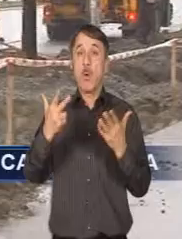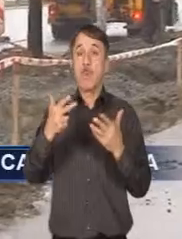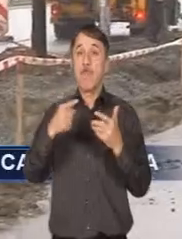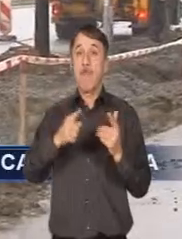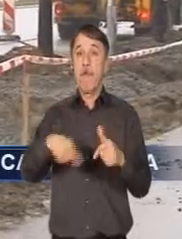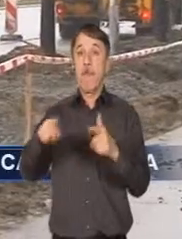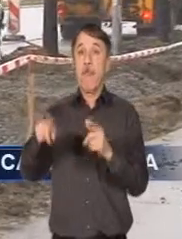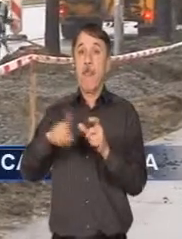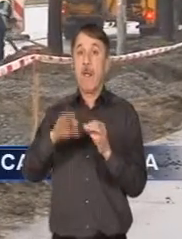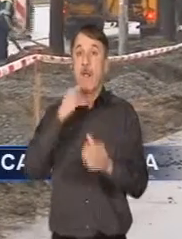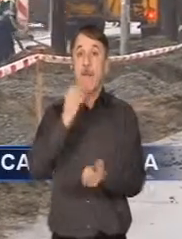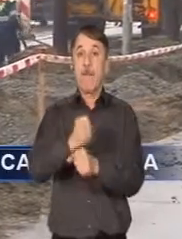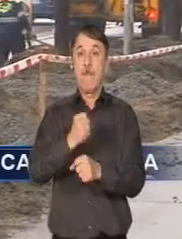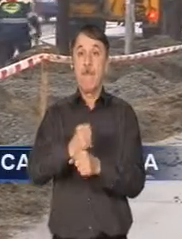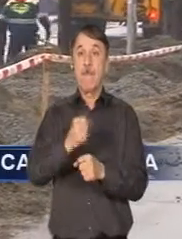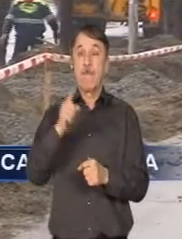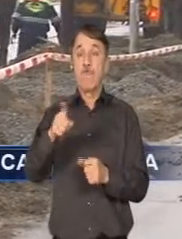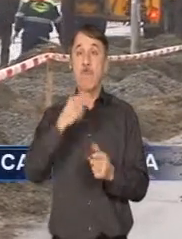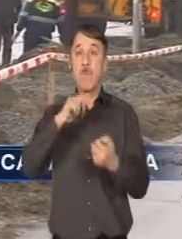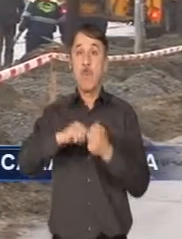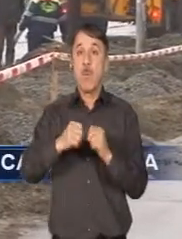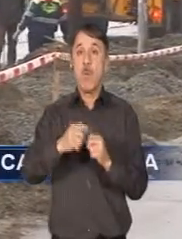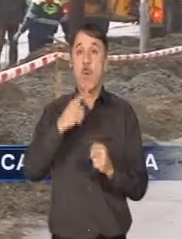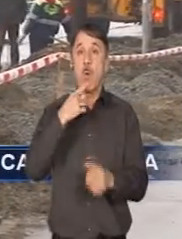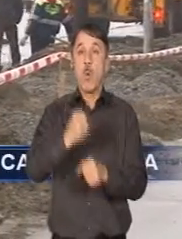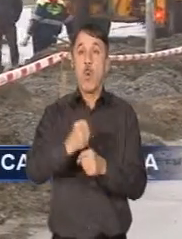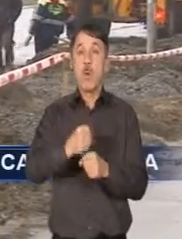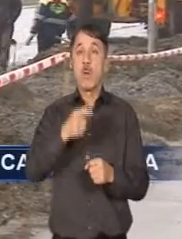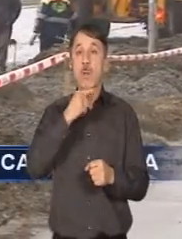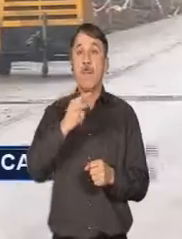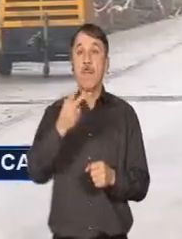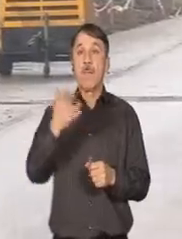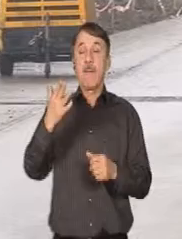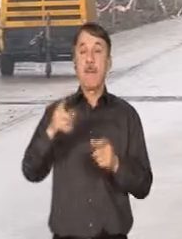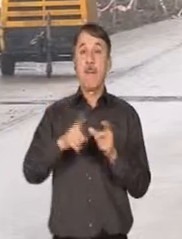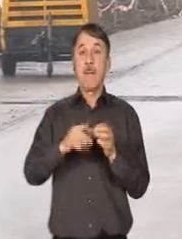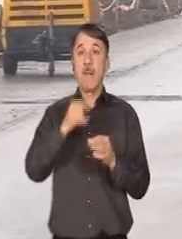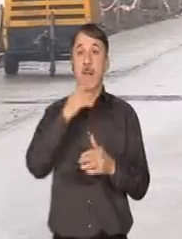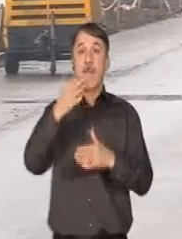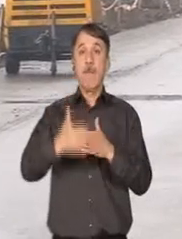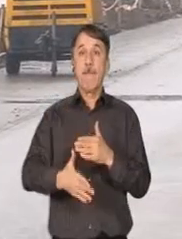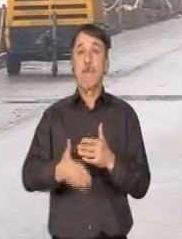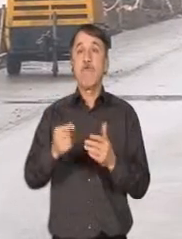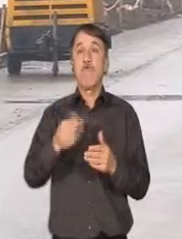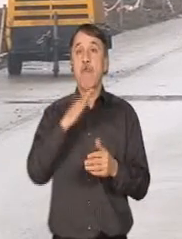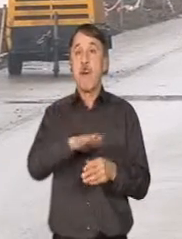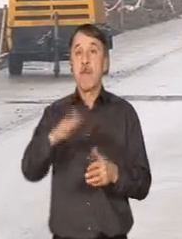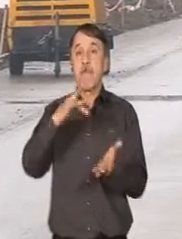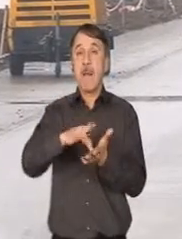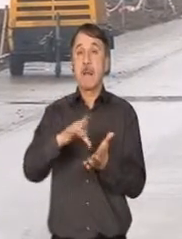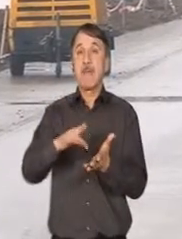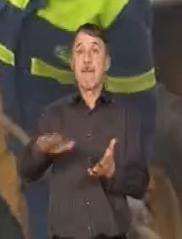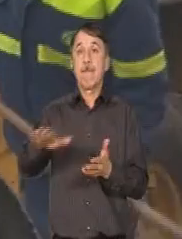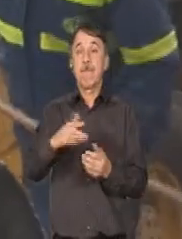48 parking mesta, ali je radi očuvanja što veće zelene površine urađen projekat koji predviđa izgradnju 29 parking mesta